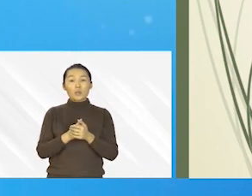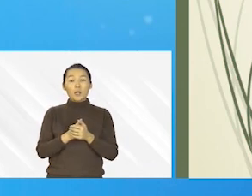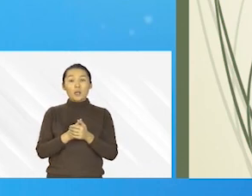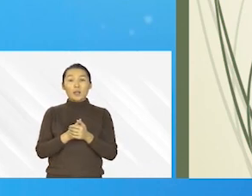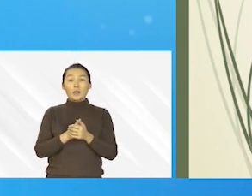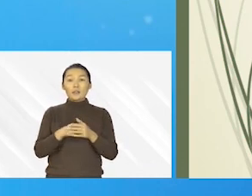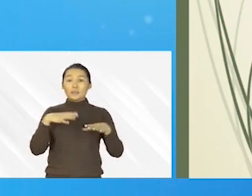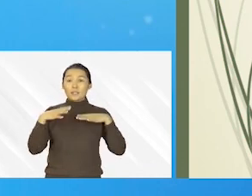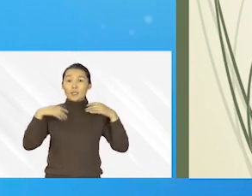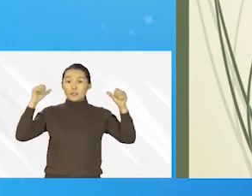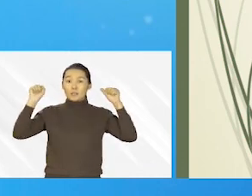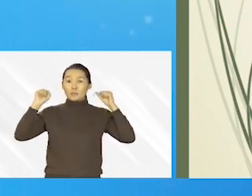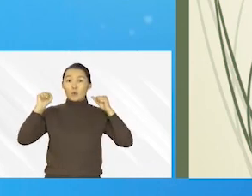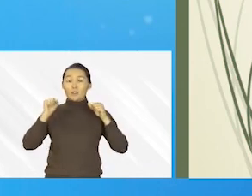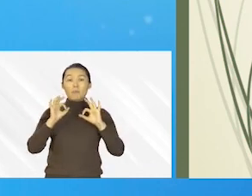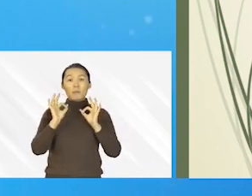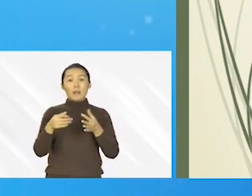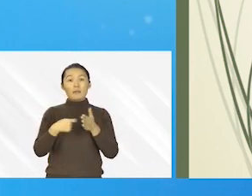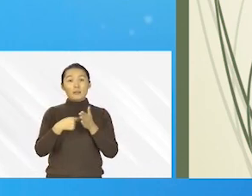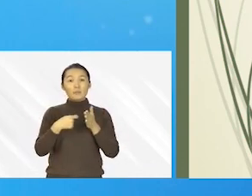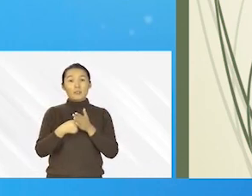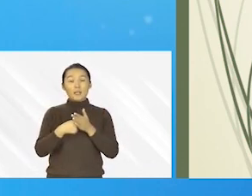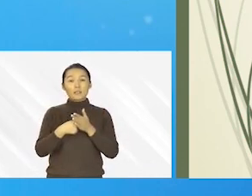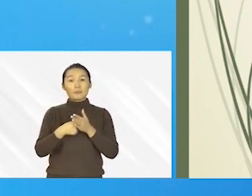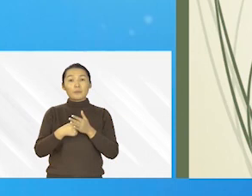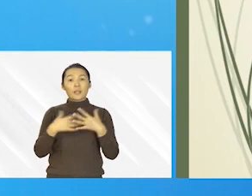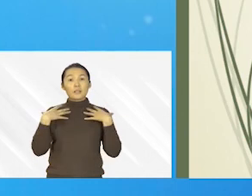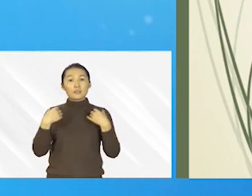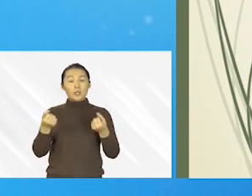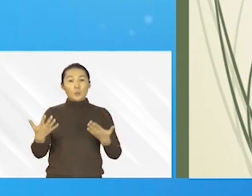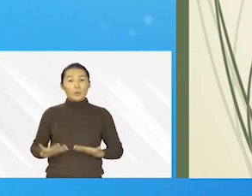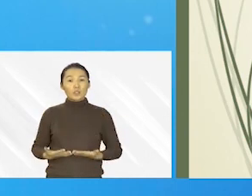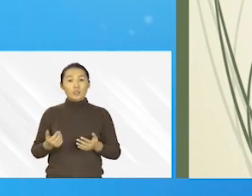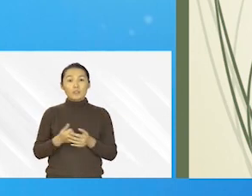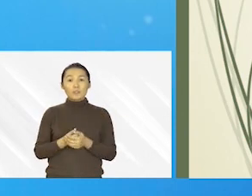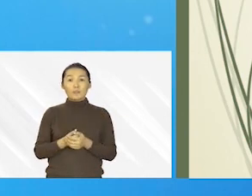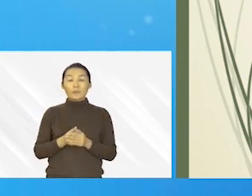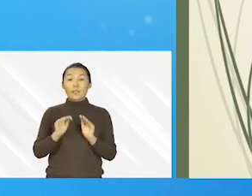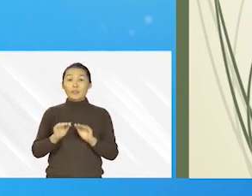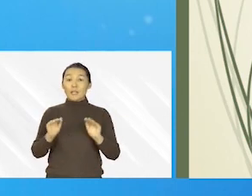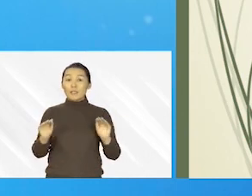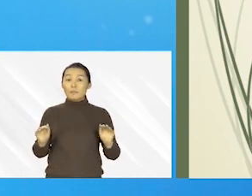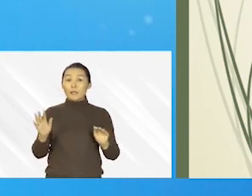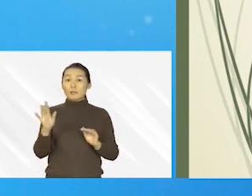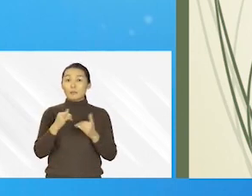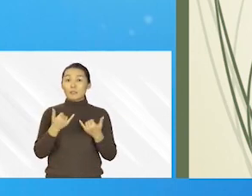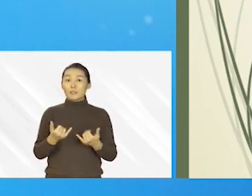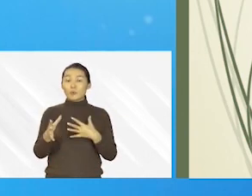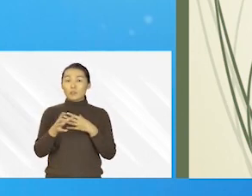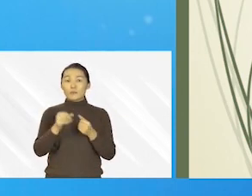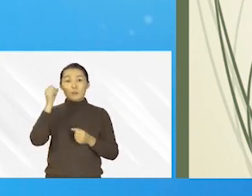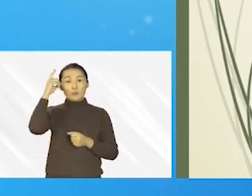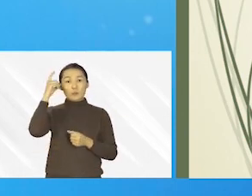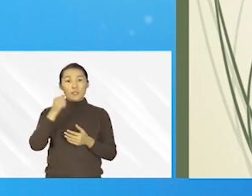занятия спортом, правильное питание и здоровый образ жизни. Итак, ребята, мы сегодня с вами